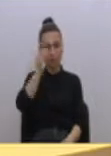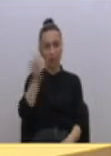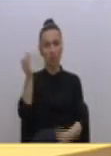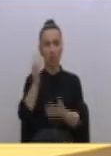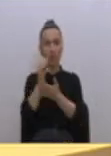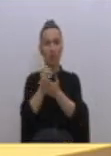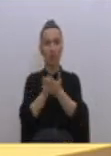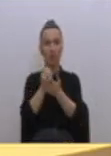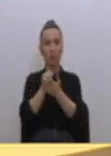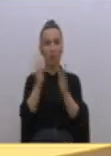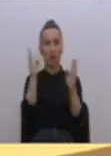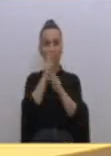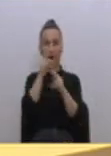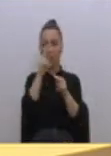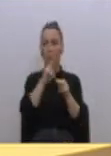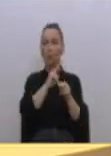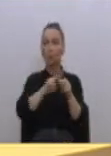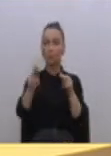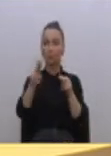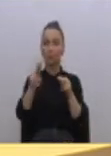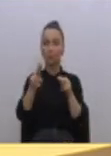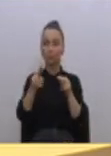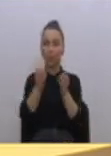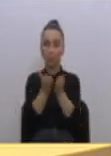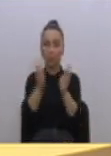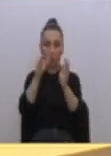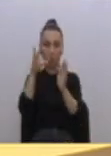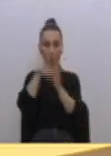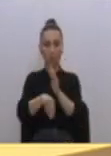რესურსების განიავება გაფლანგვის ბუდე.